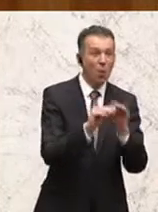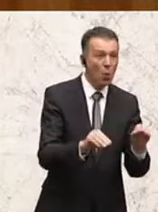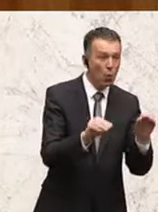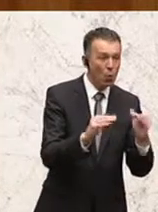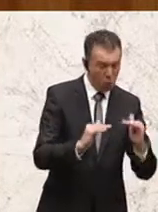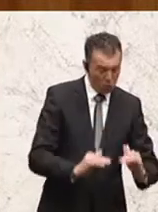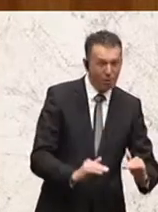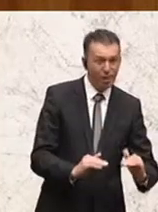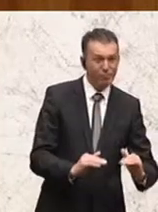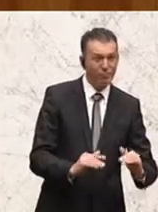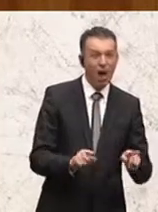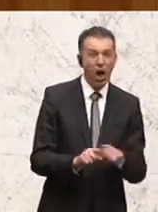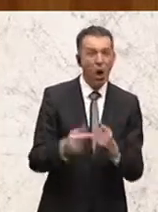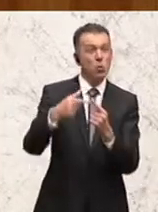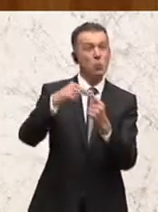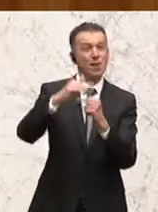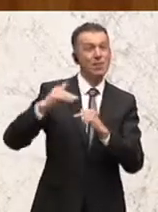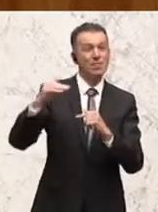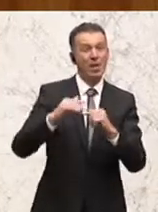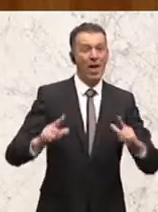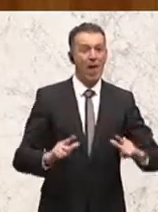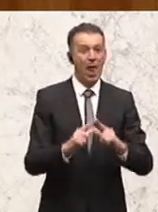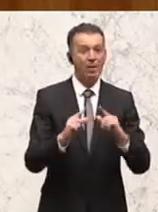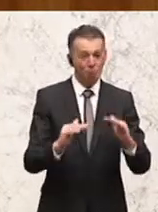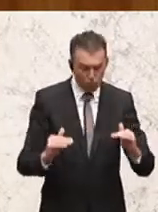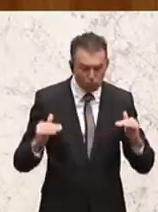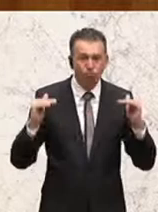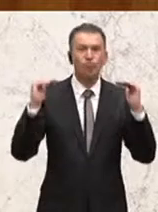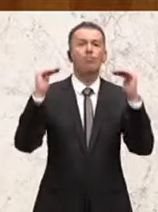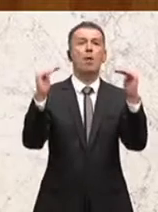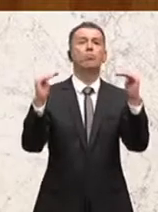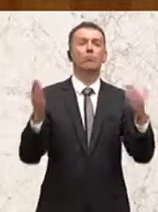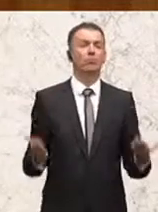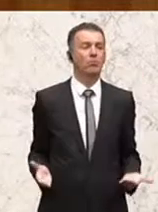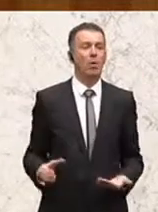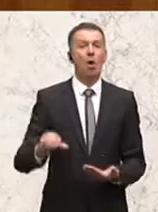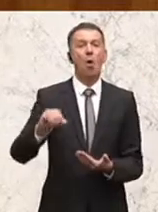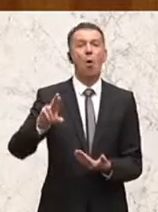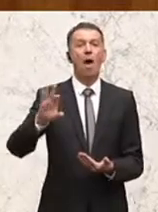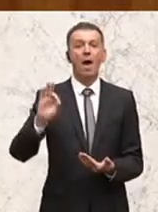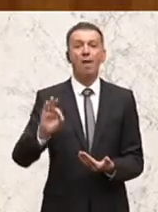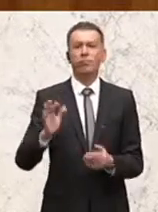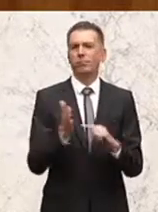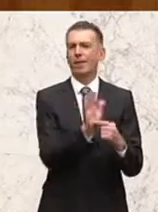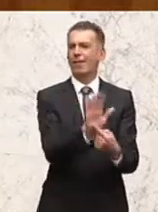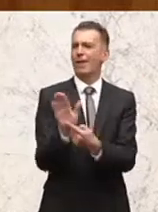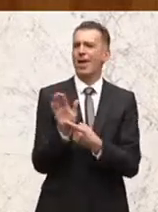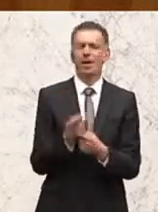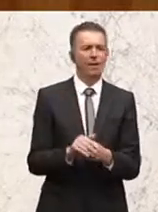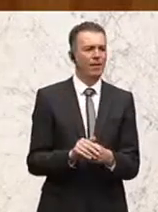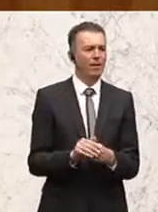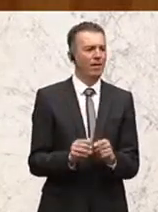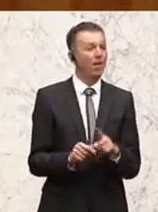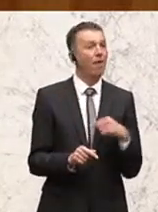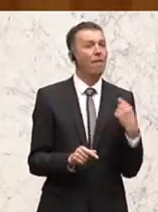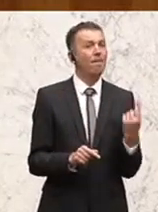unteren Bereich als auch im Spitzenbereich deutlich besser. Also der ORF hat hier vorgezeigt, was wir hier